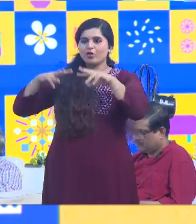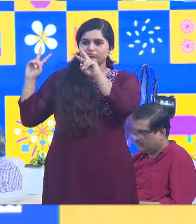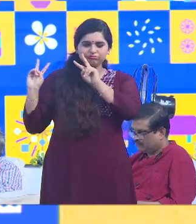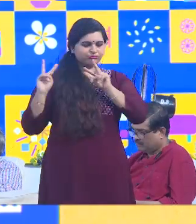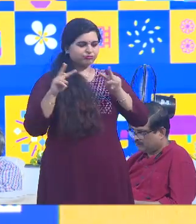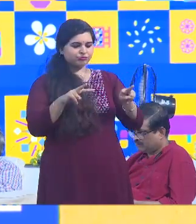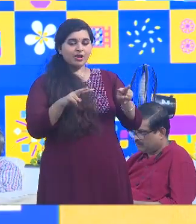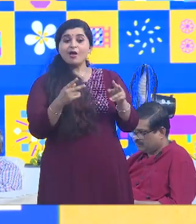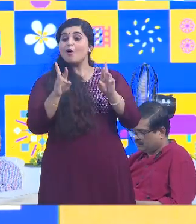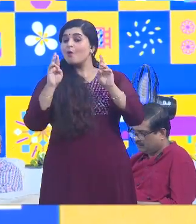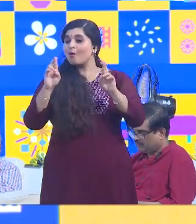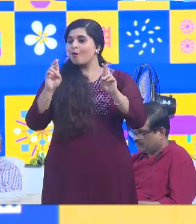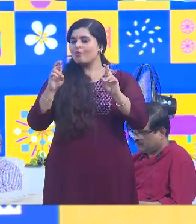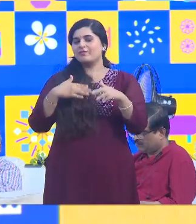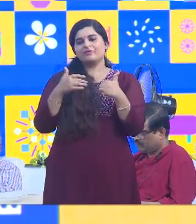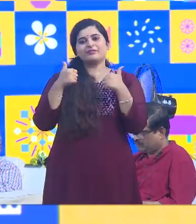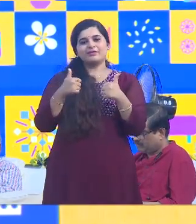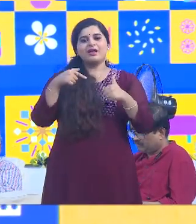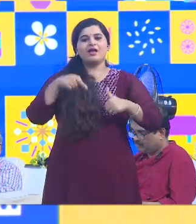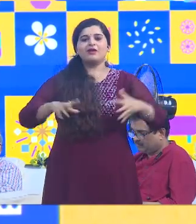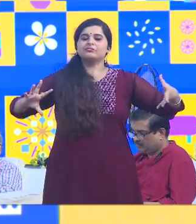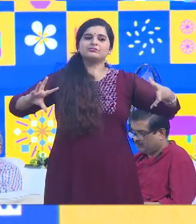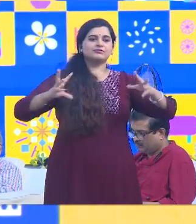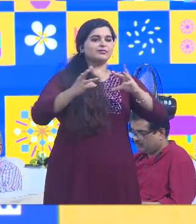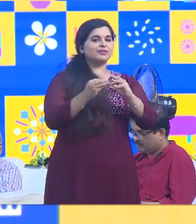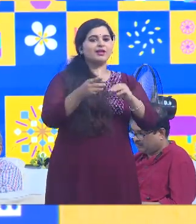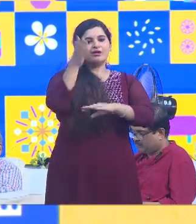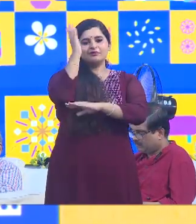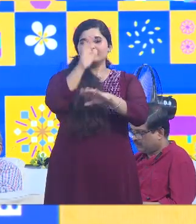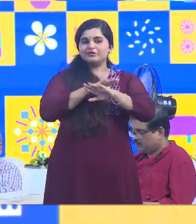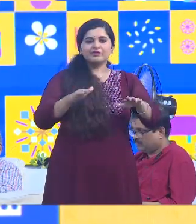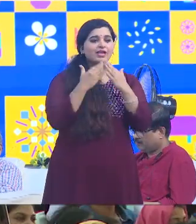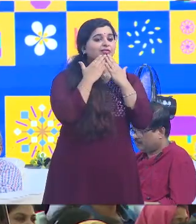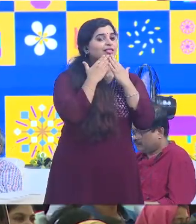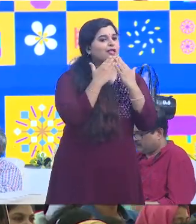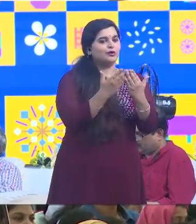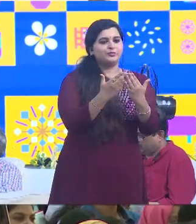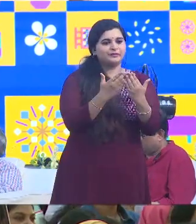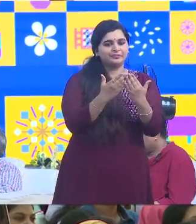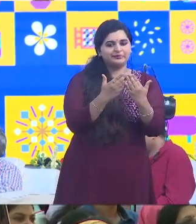അവതരിപ്പിക്കുവാനും സാധിക്കുമെന്ന പ്രതീക്ഷയോടുകൂടി ഞാൻ എൻ്റെ എളിയ വാക്കുകൾ ഉപസംഹരിക്കുന്നു. നന്ദി, നമസ്കാരം.